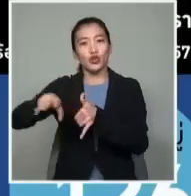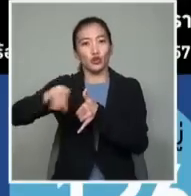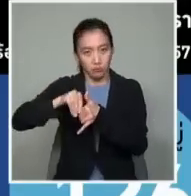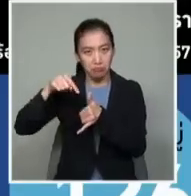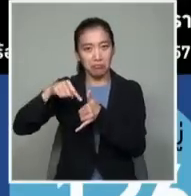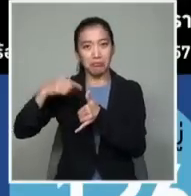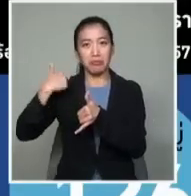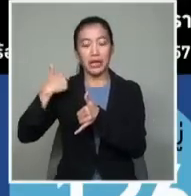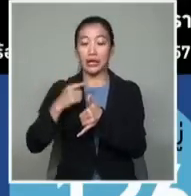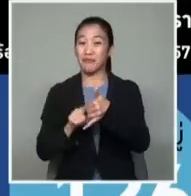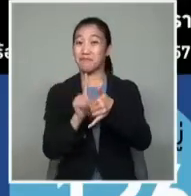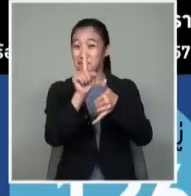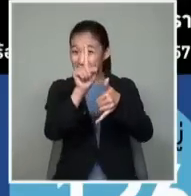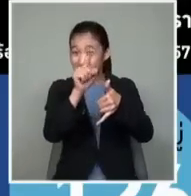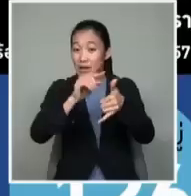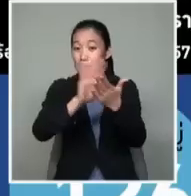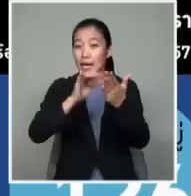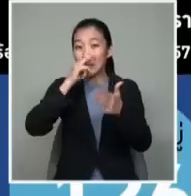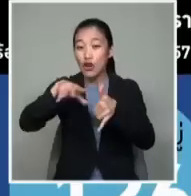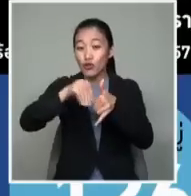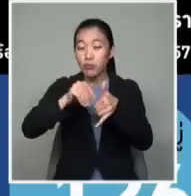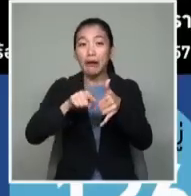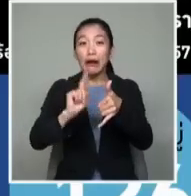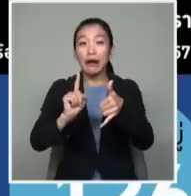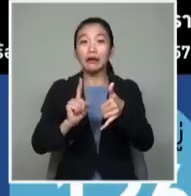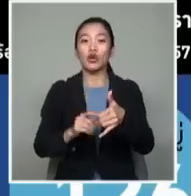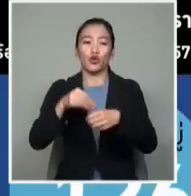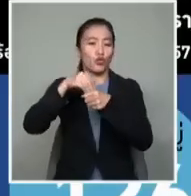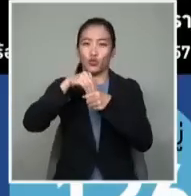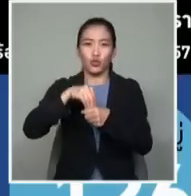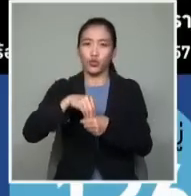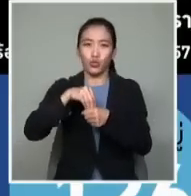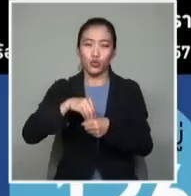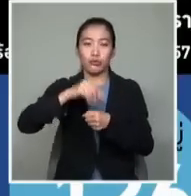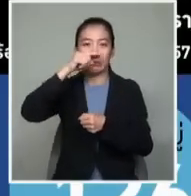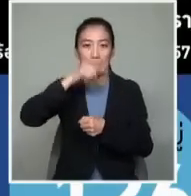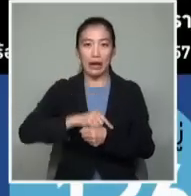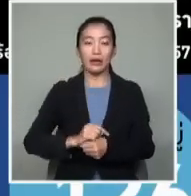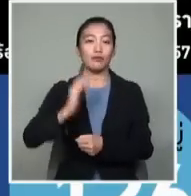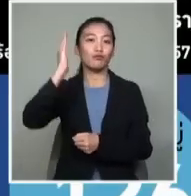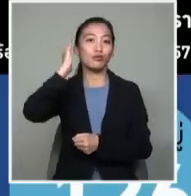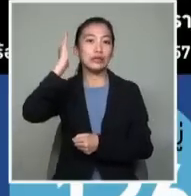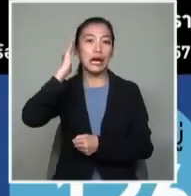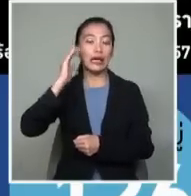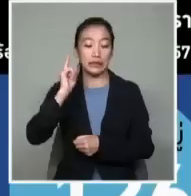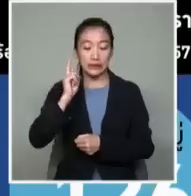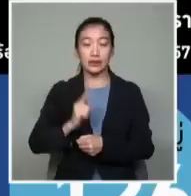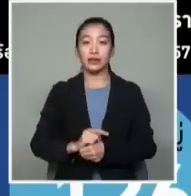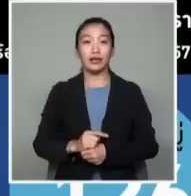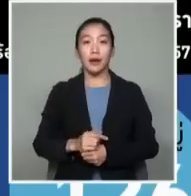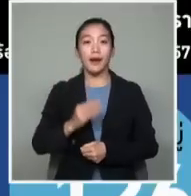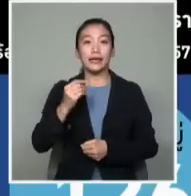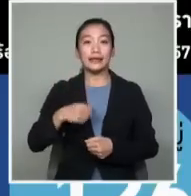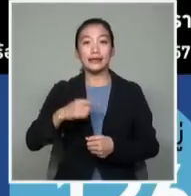ายนี้แจ้งคุณผู้ชมก่อนเลยค่ะว่าเป็นผู้ที่อยู่อาศัยในประเทศไทยเป็นเพศชายสัญชาติอินเดียอายุ37ปีนะคะ